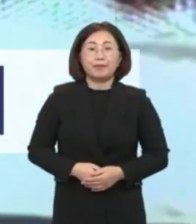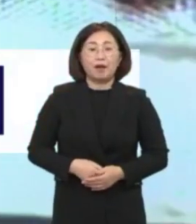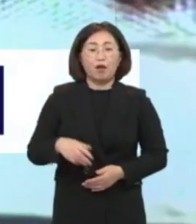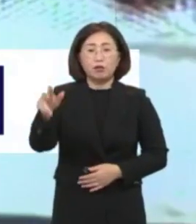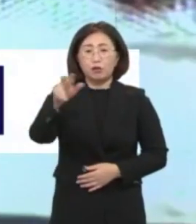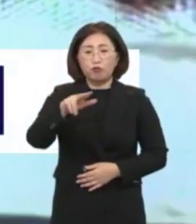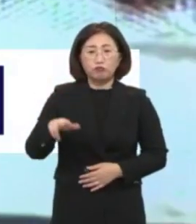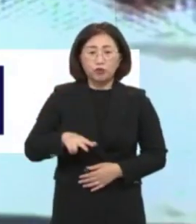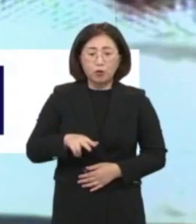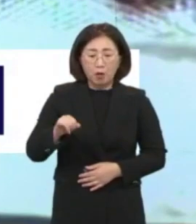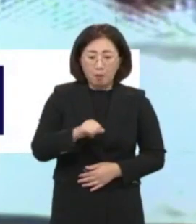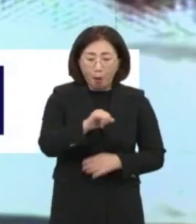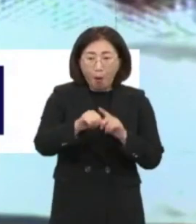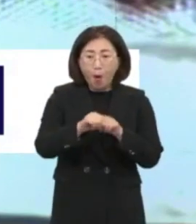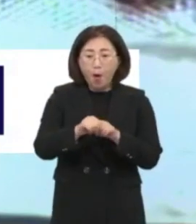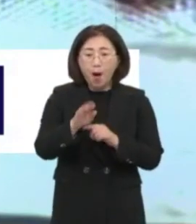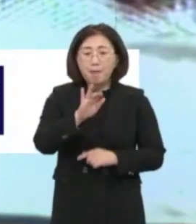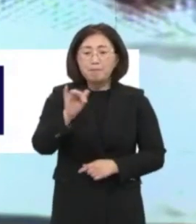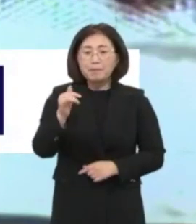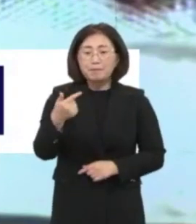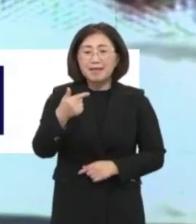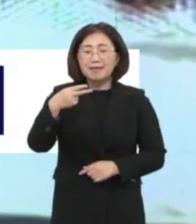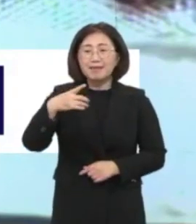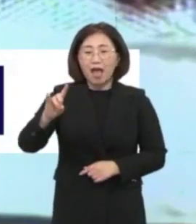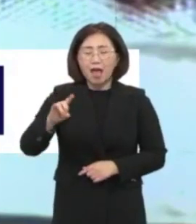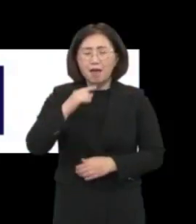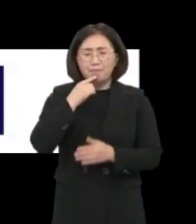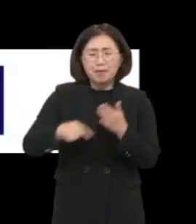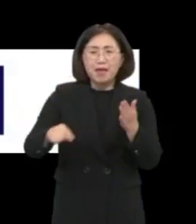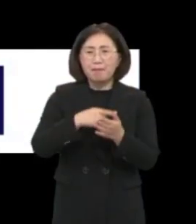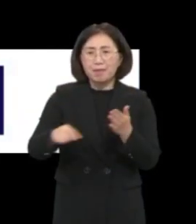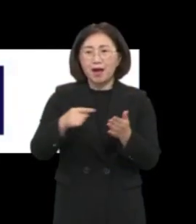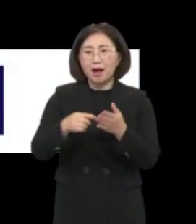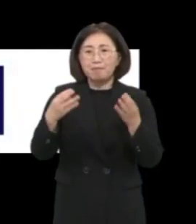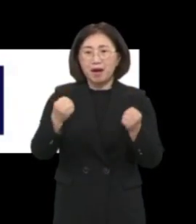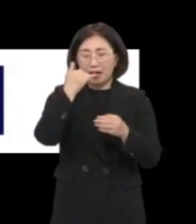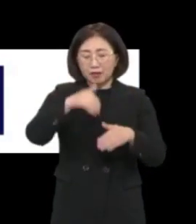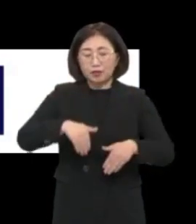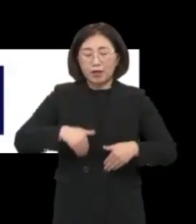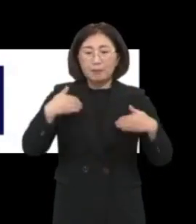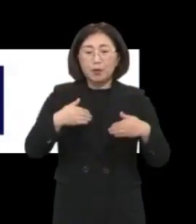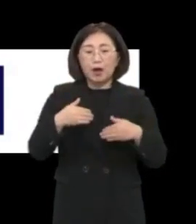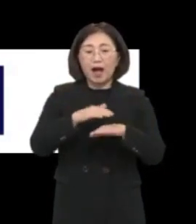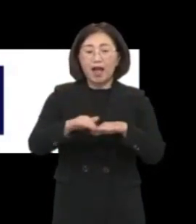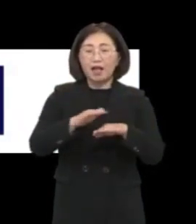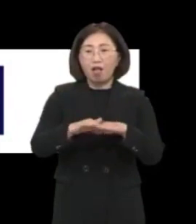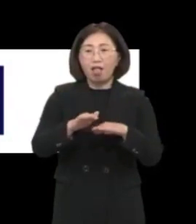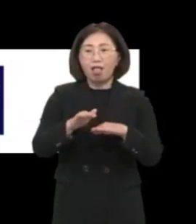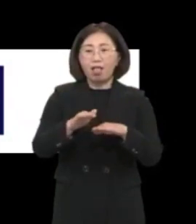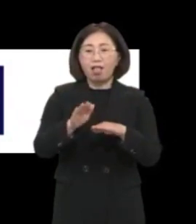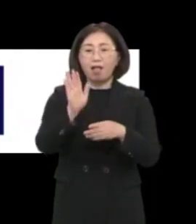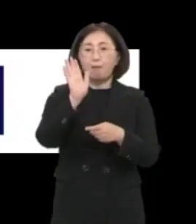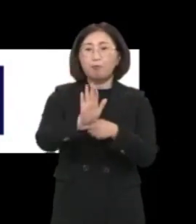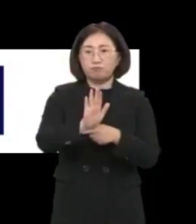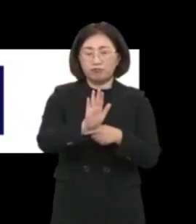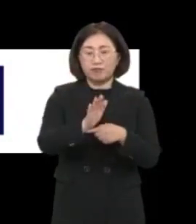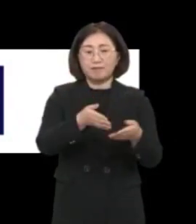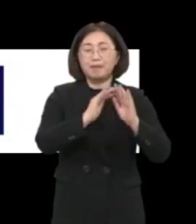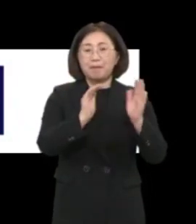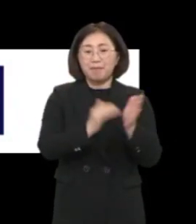전국적으로 빈대 피해 사례가 잇따르자 충남도가 빈대 대응 합동 대책본부를 구성했습니다. 충남도는